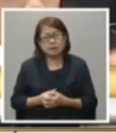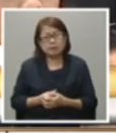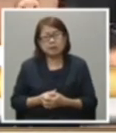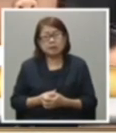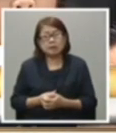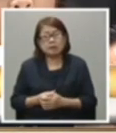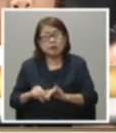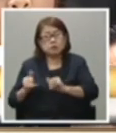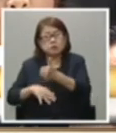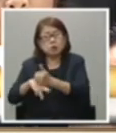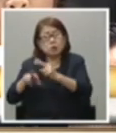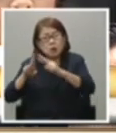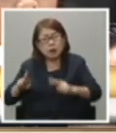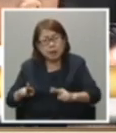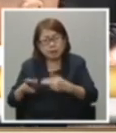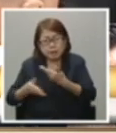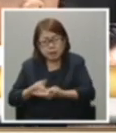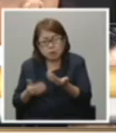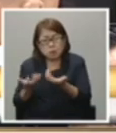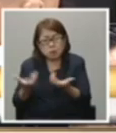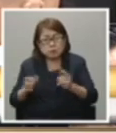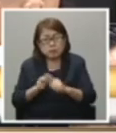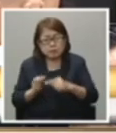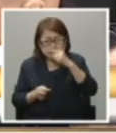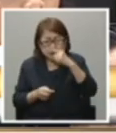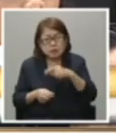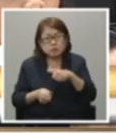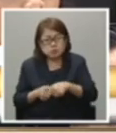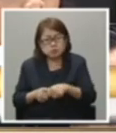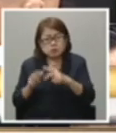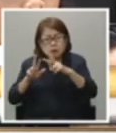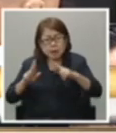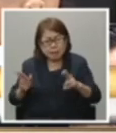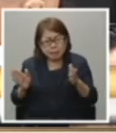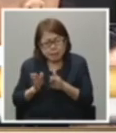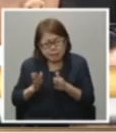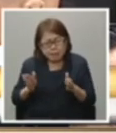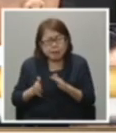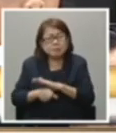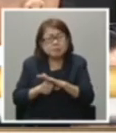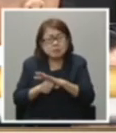ผู้ประกอบการไทยตัวเล็กๆน้อยๆเนี่ยได้อะไรบ้าง